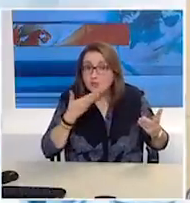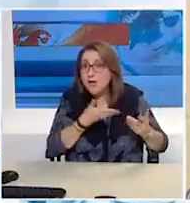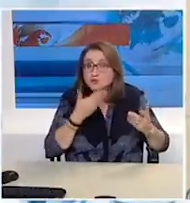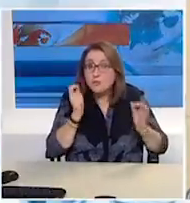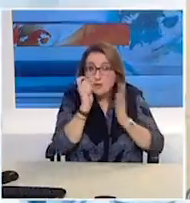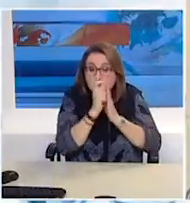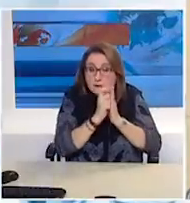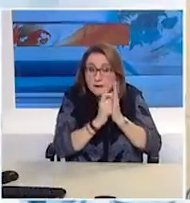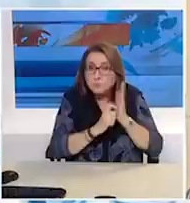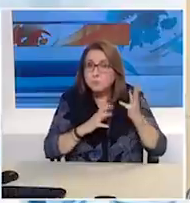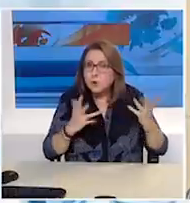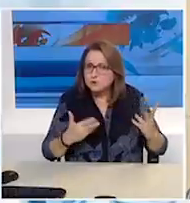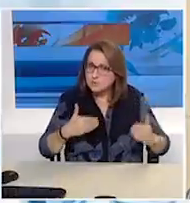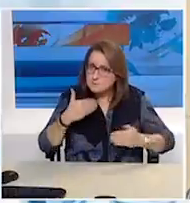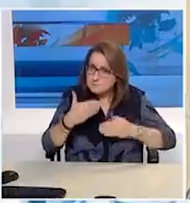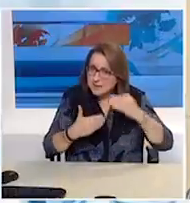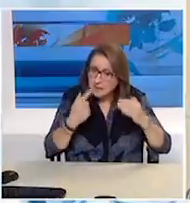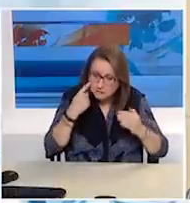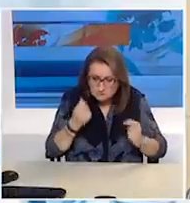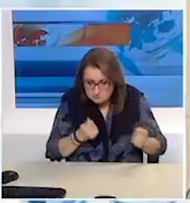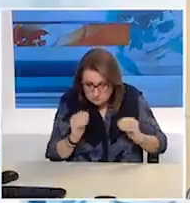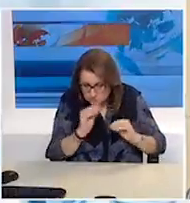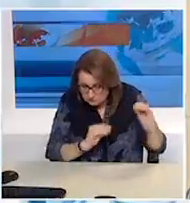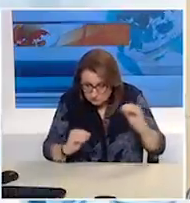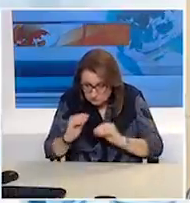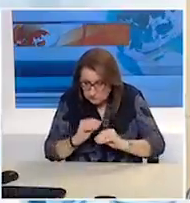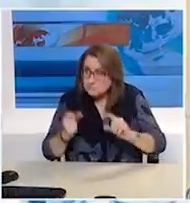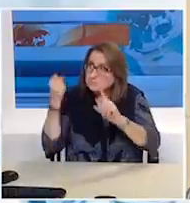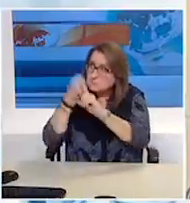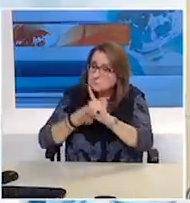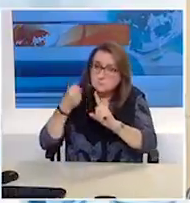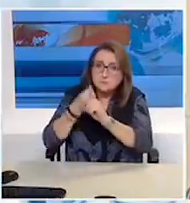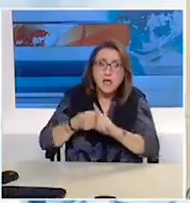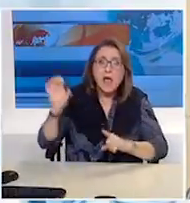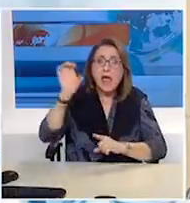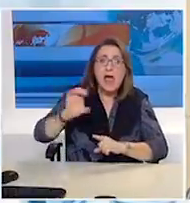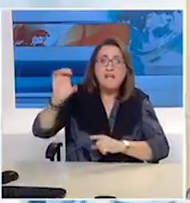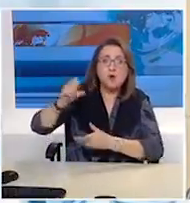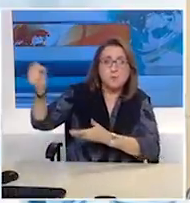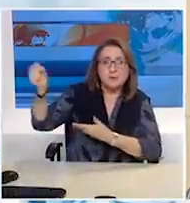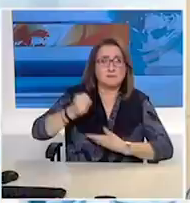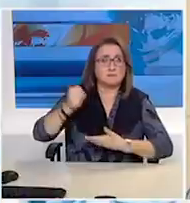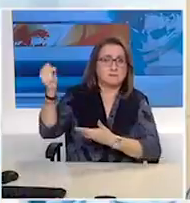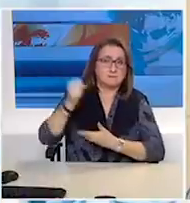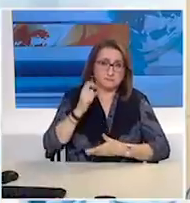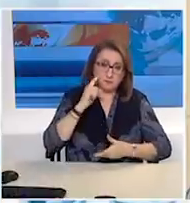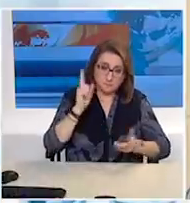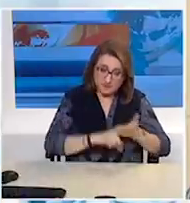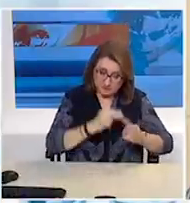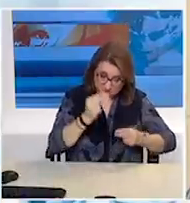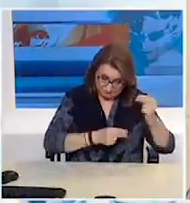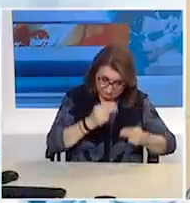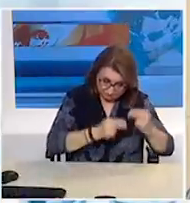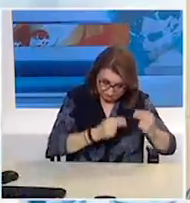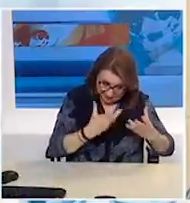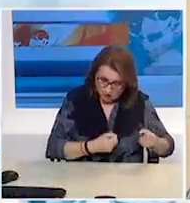να διεκδικήσουμε και επιπλέον χρηματοδότηση από ευρωπαϊκά κονδύλια που θα είναι διαθέσιμα για την αντιμετώπιση του